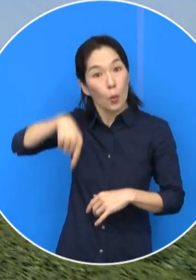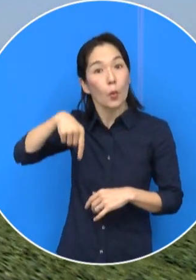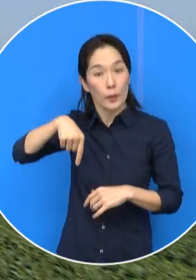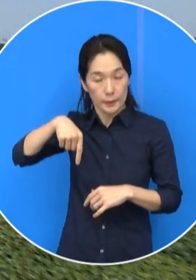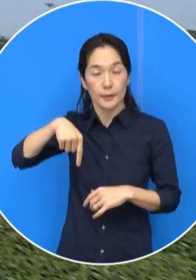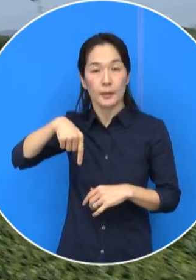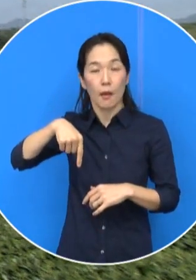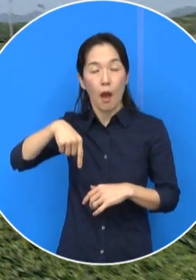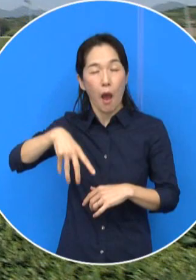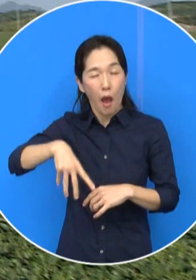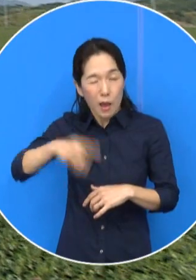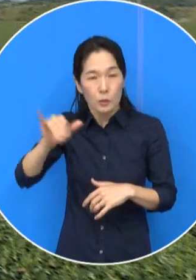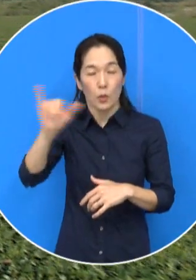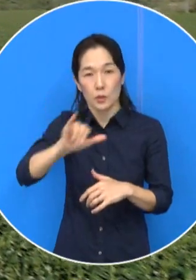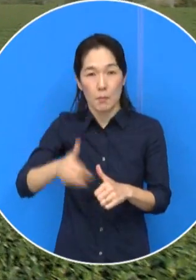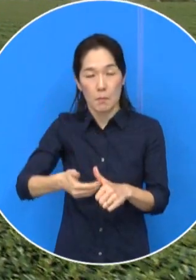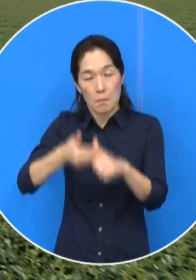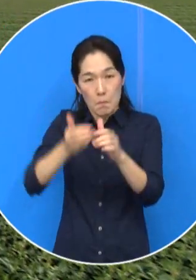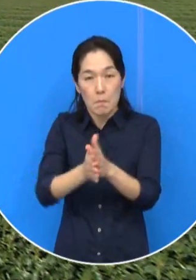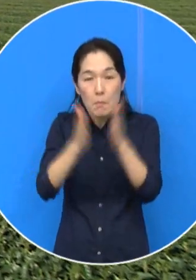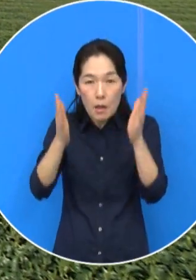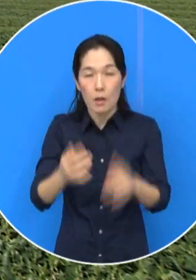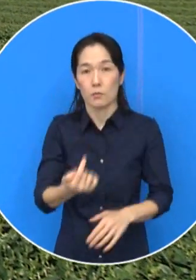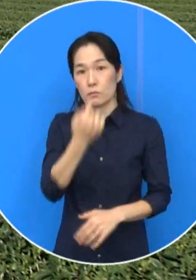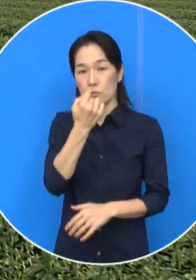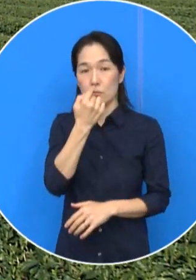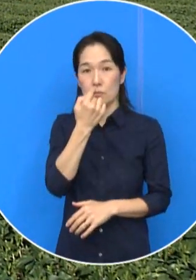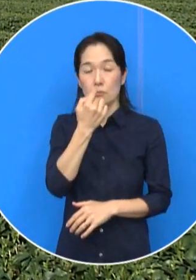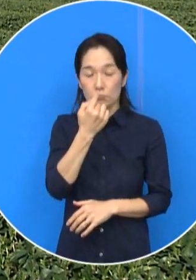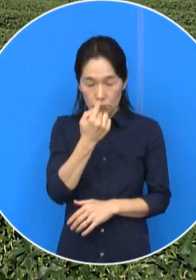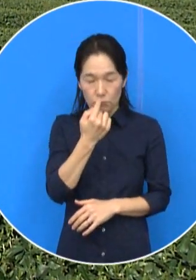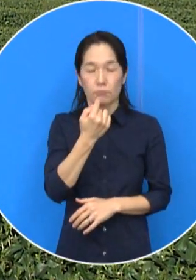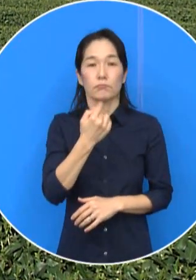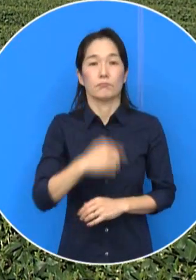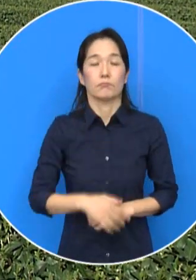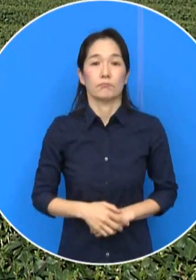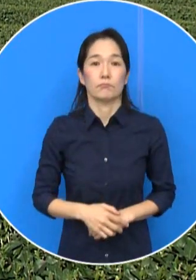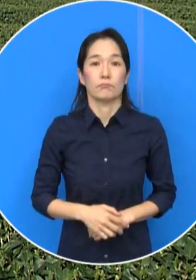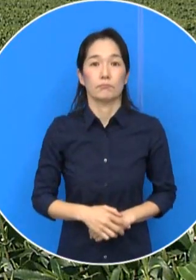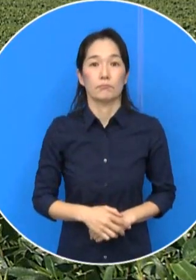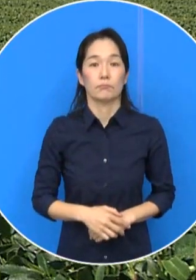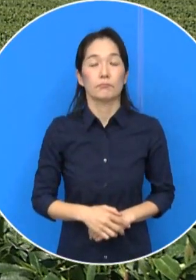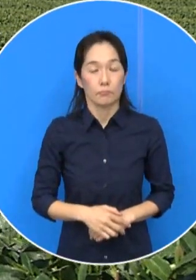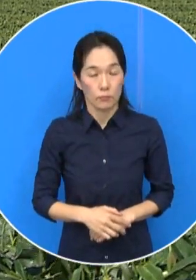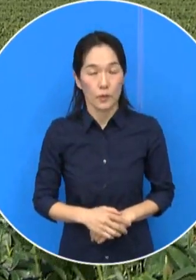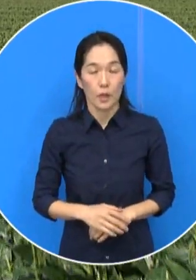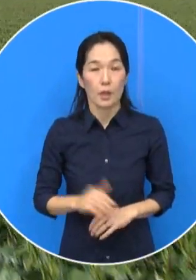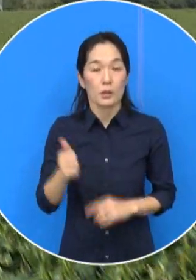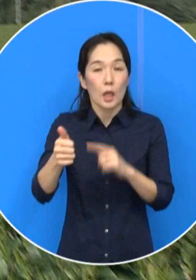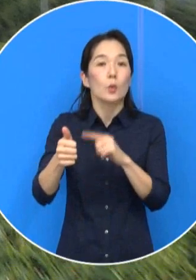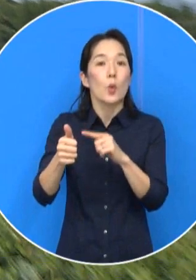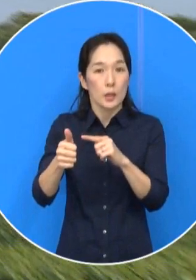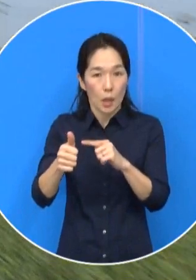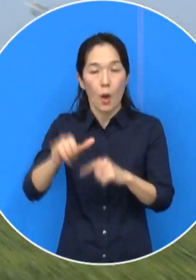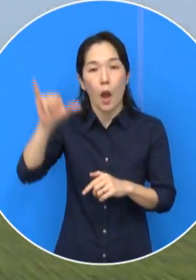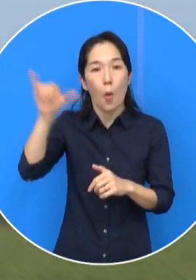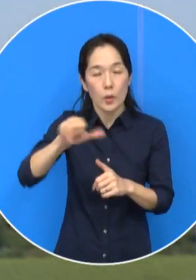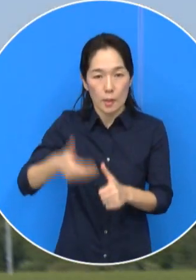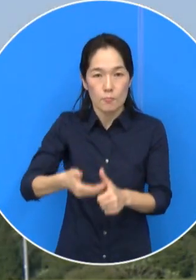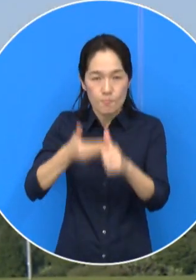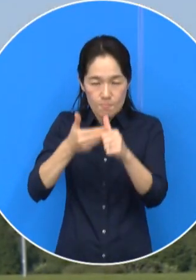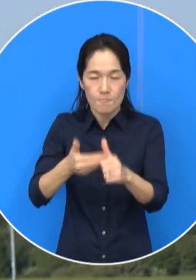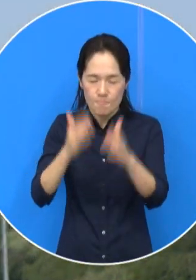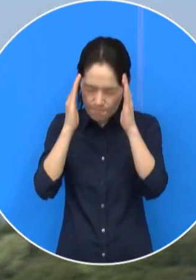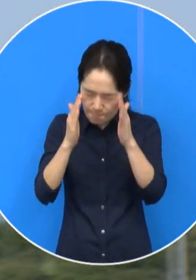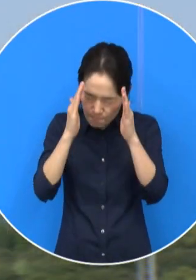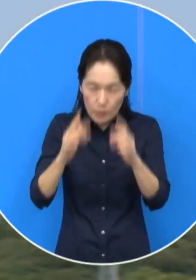というところにお茶を植えてお茶畑を作ったんですよね。 坂上さんは茶の生産に励